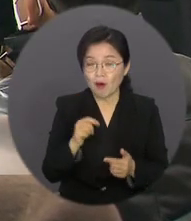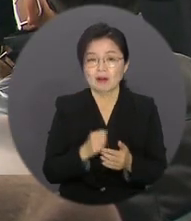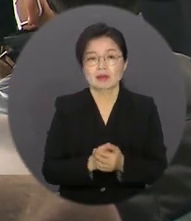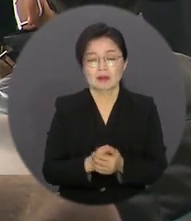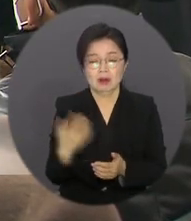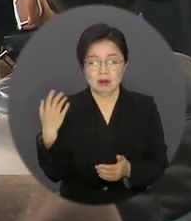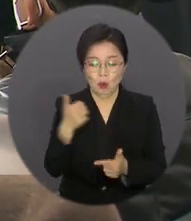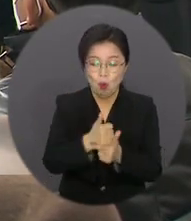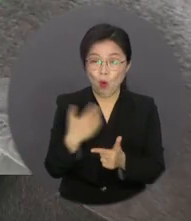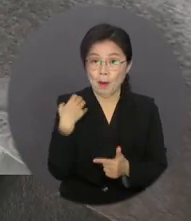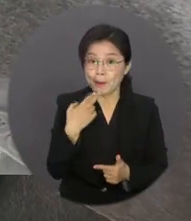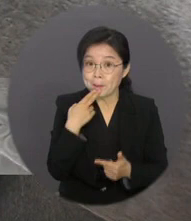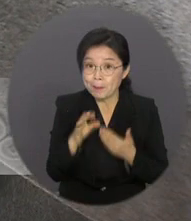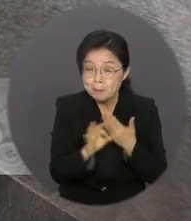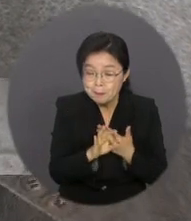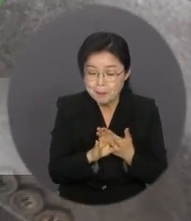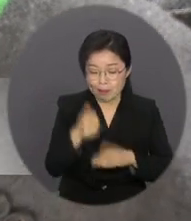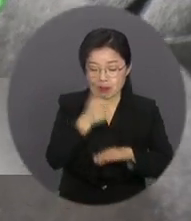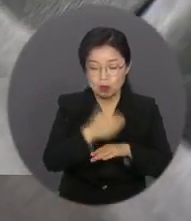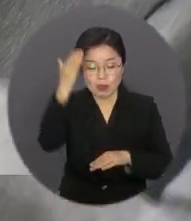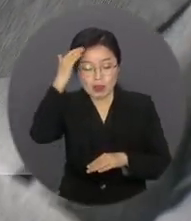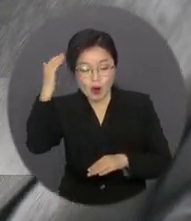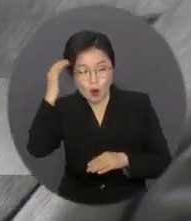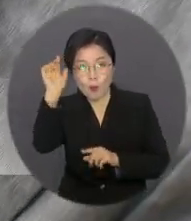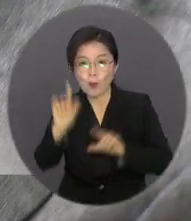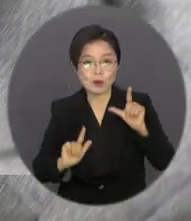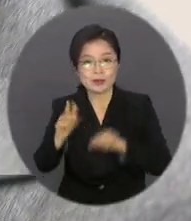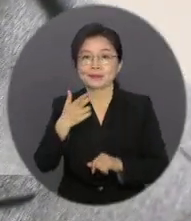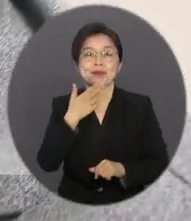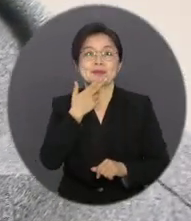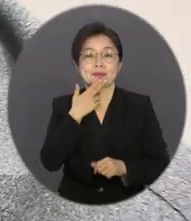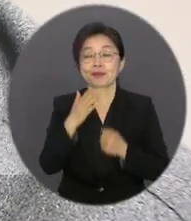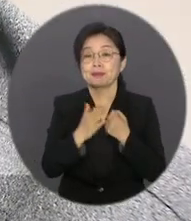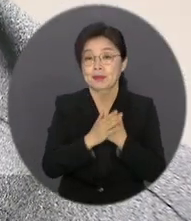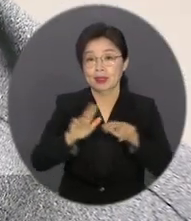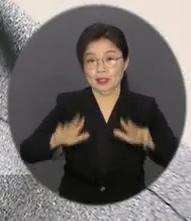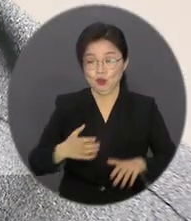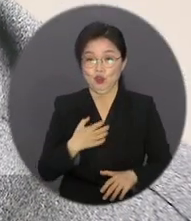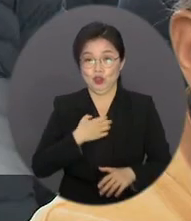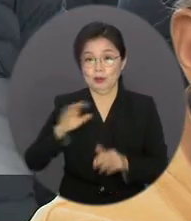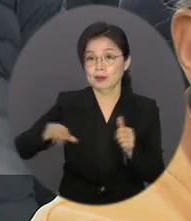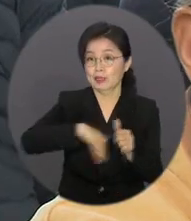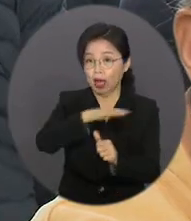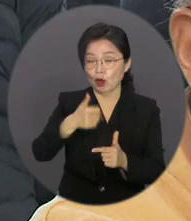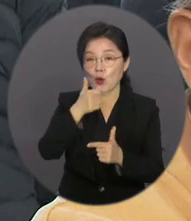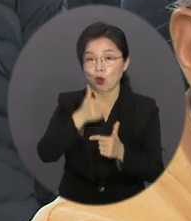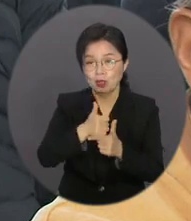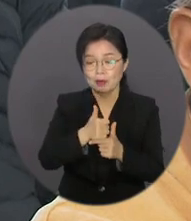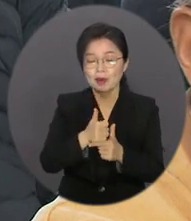호남이 없었다면 지금의 대한민국도 없었다며 위기에 놓여 있는 대한민국을 위해 호남이 일어설 때라고